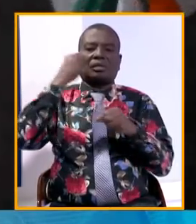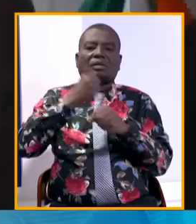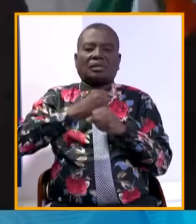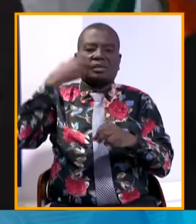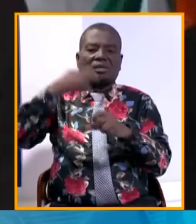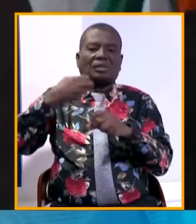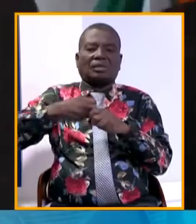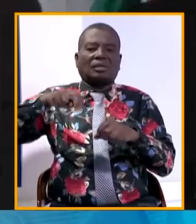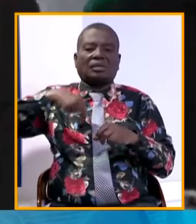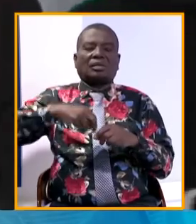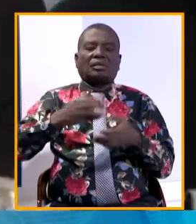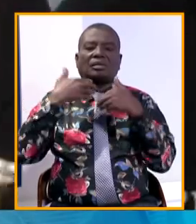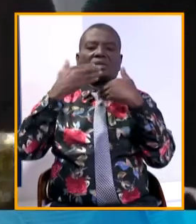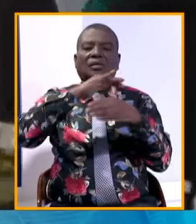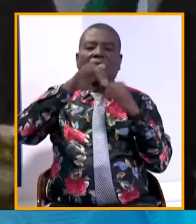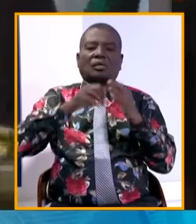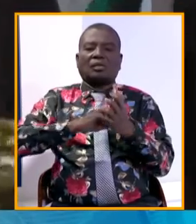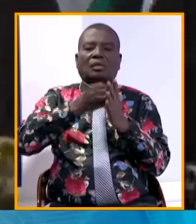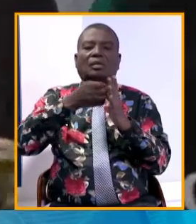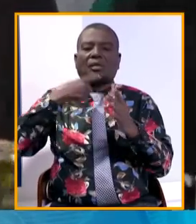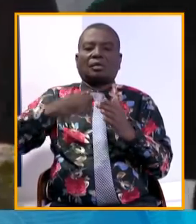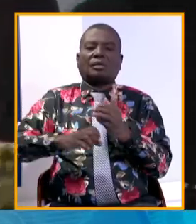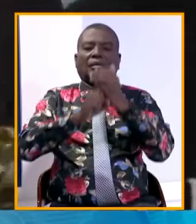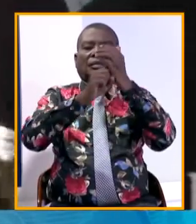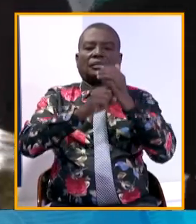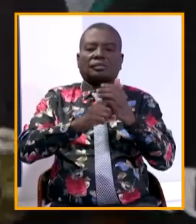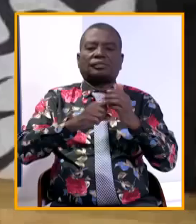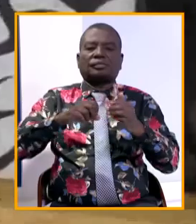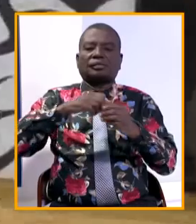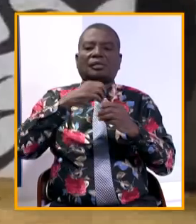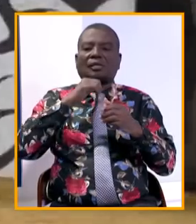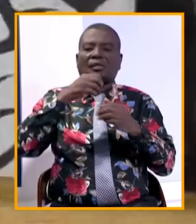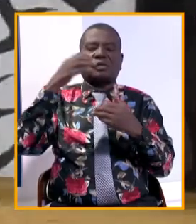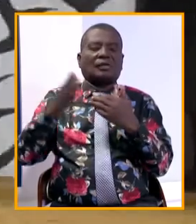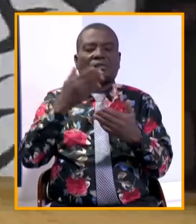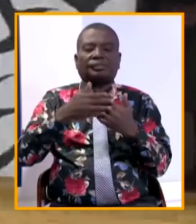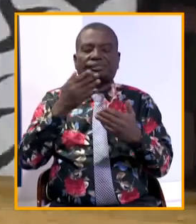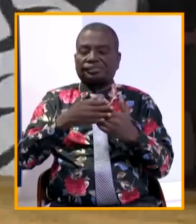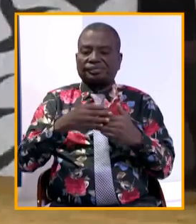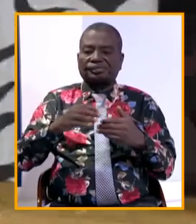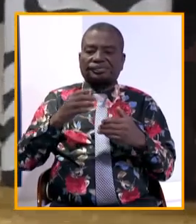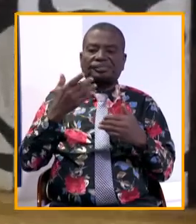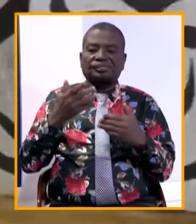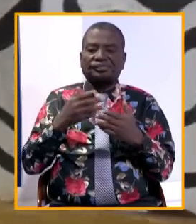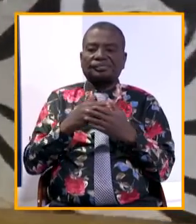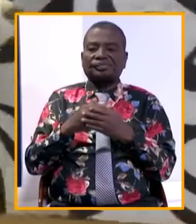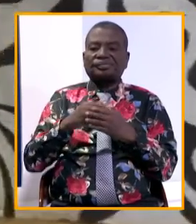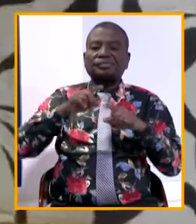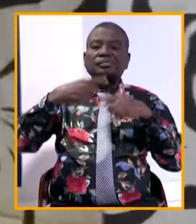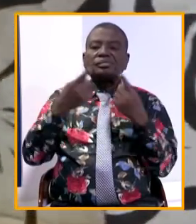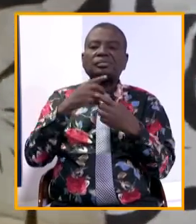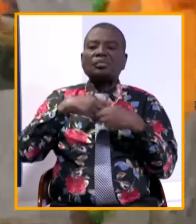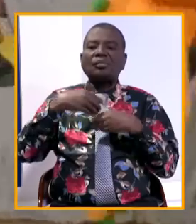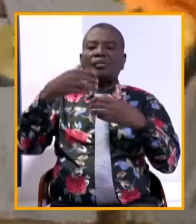Nous remercions tous ceux qui nous ont soutenus de près ou de loin parce que ça n'a pas été facile. Les merveilles stars du Zongo vainqueurs ont obtenu